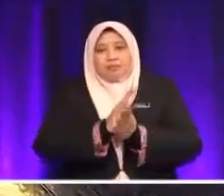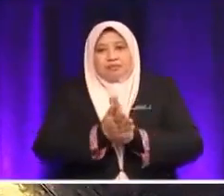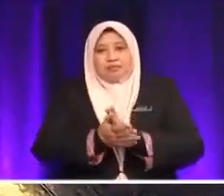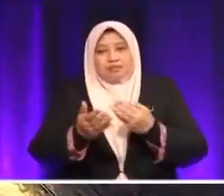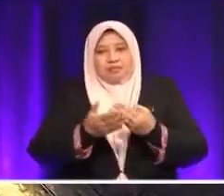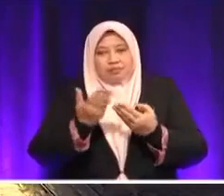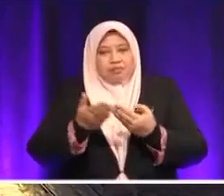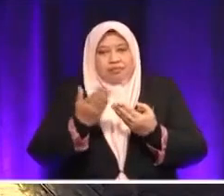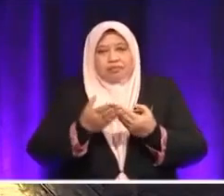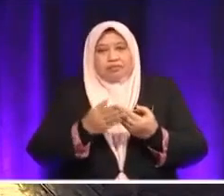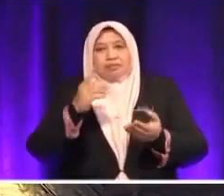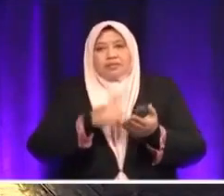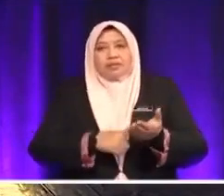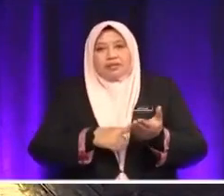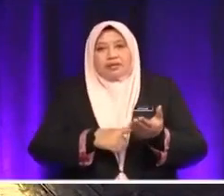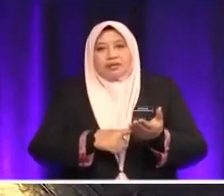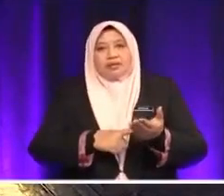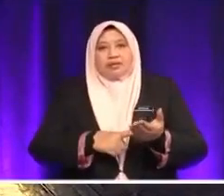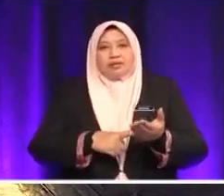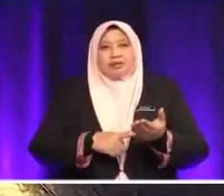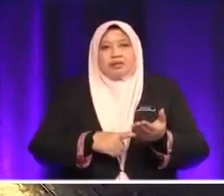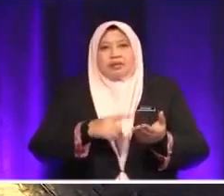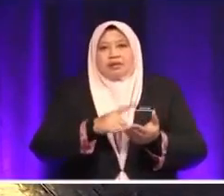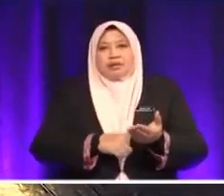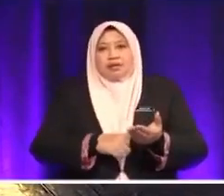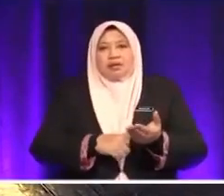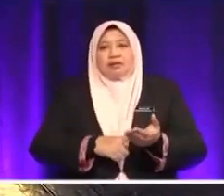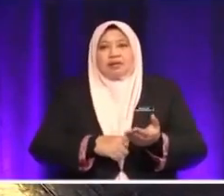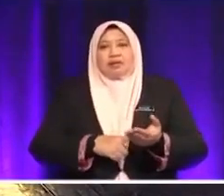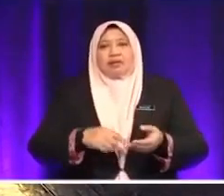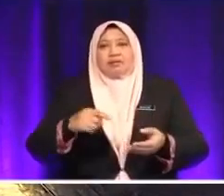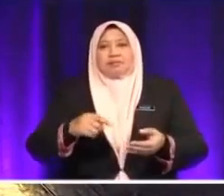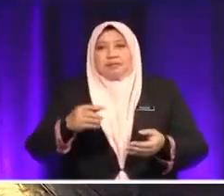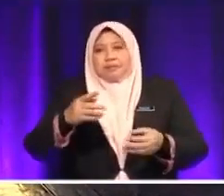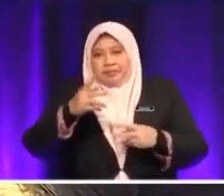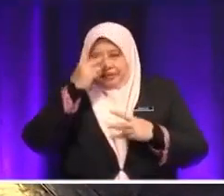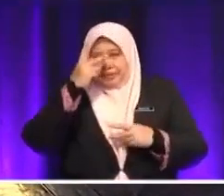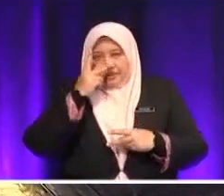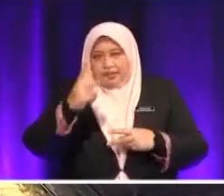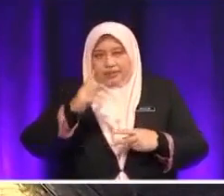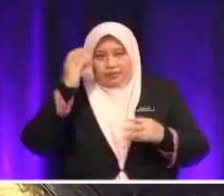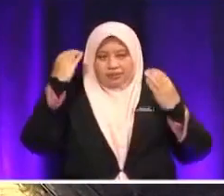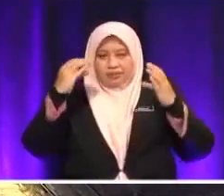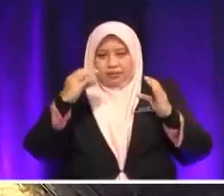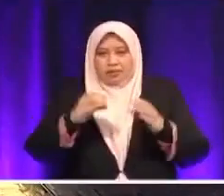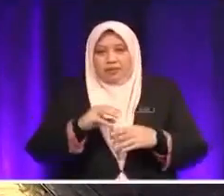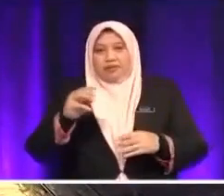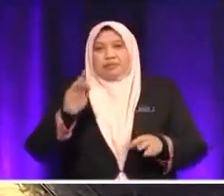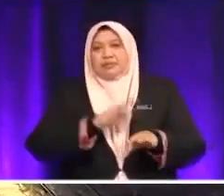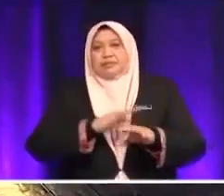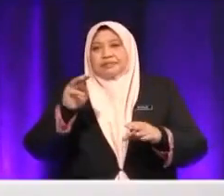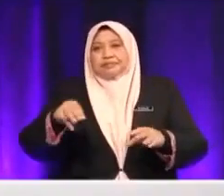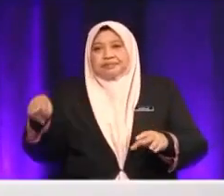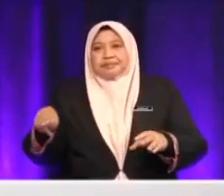Hanin Apakah pencak silat keseluruhan cigu untuk murid-murid kita dalam tarian ini dan juga Hanif dan juga